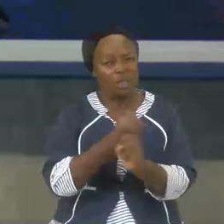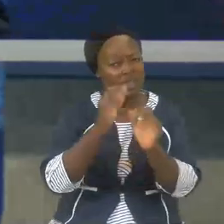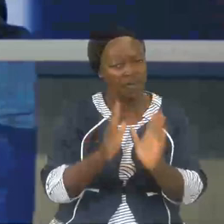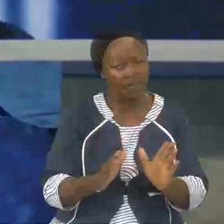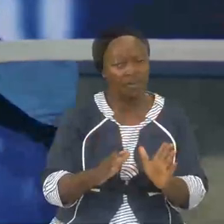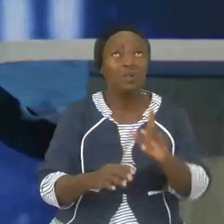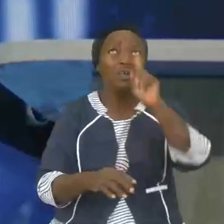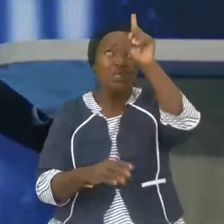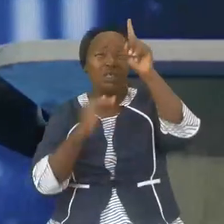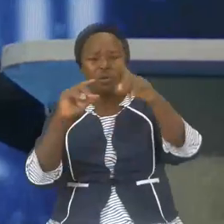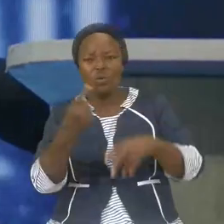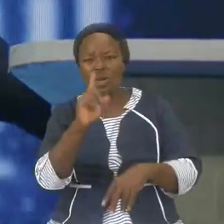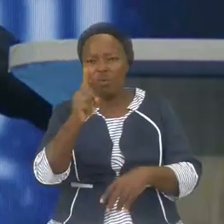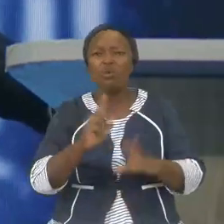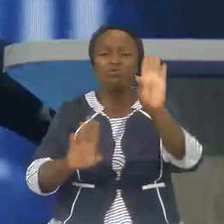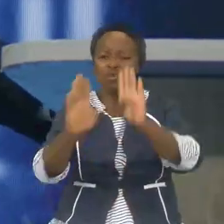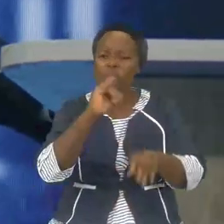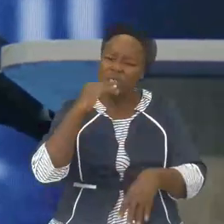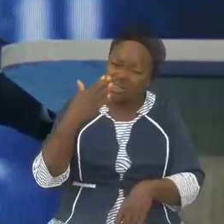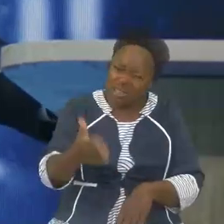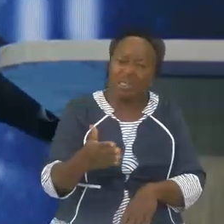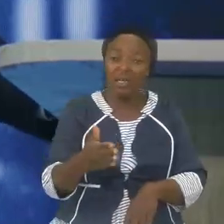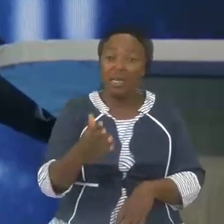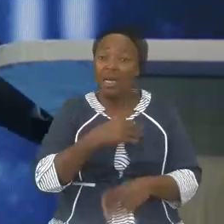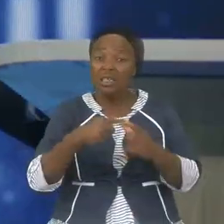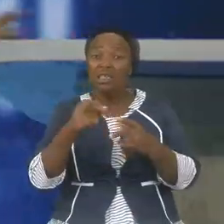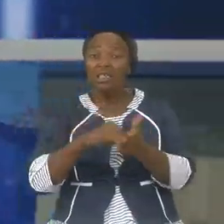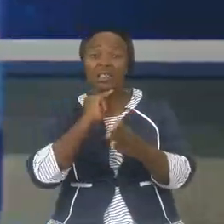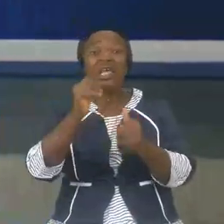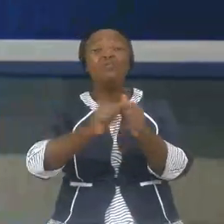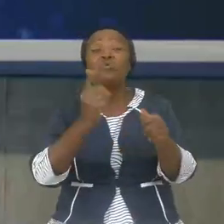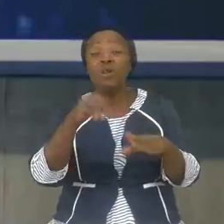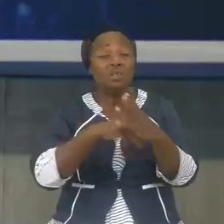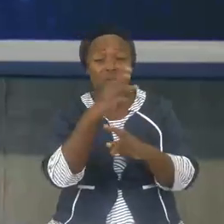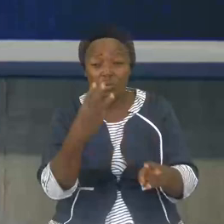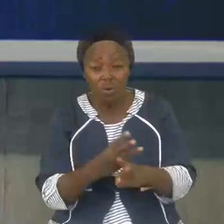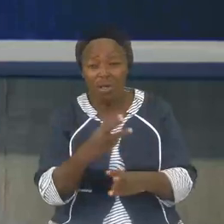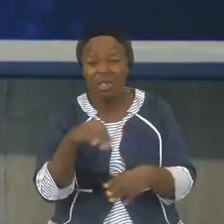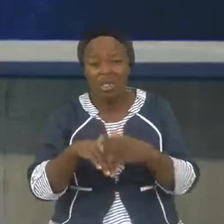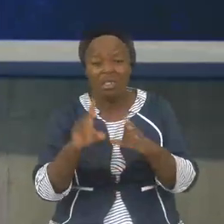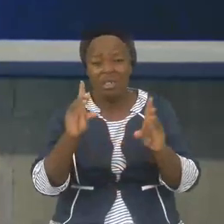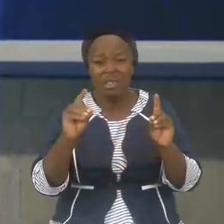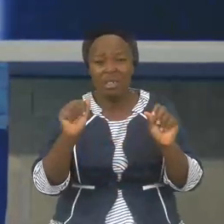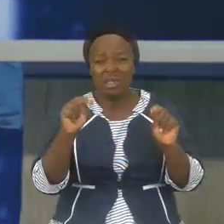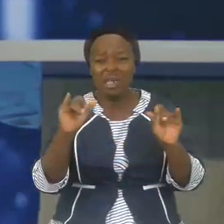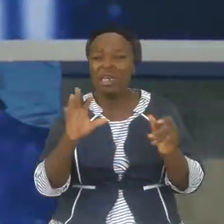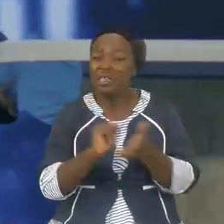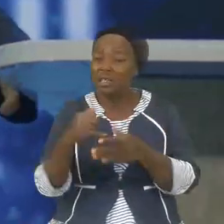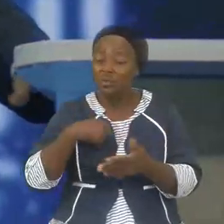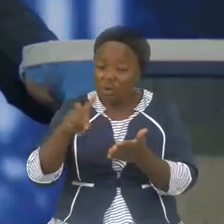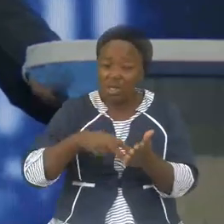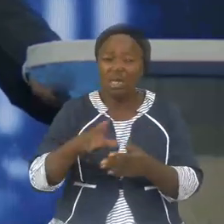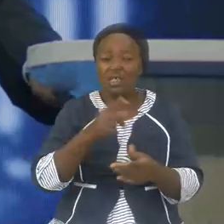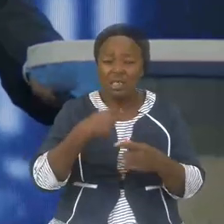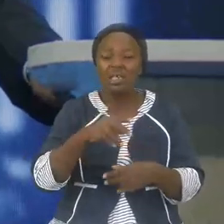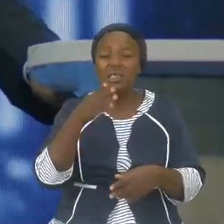notre sauveur. Oui, les problèmes sont là, la détresse est là, c'est partout dans le monde. Et c'est Daniel qu'on a